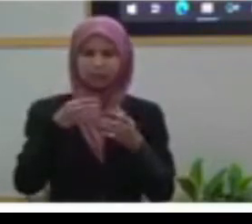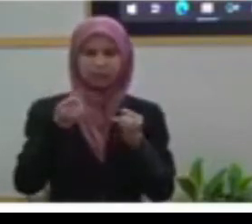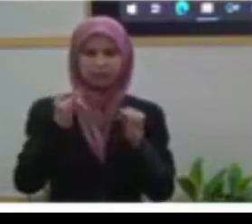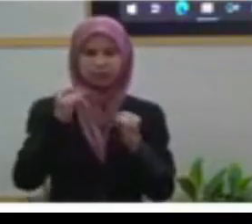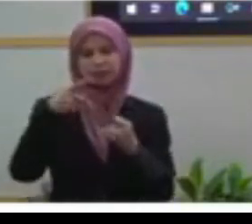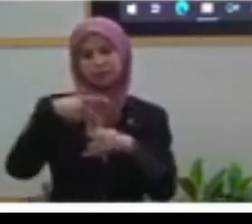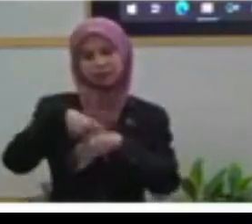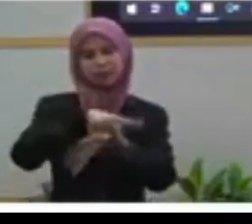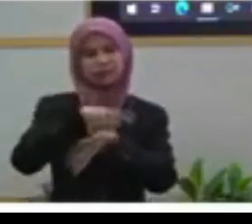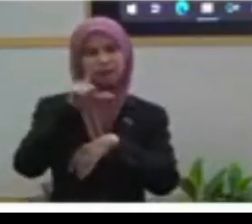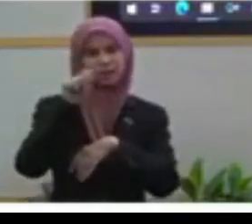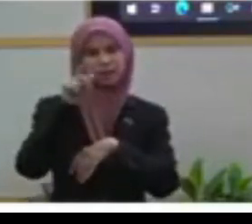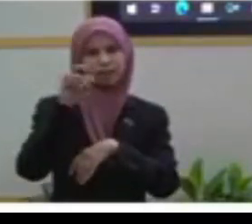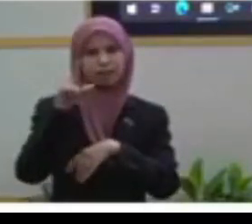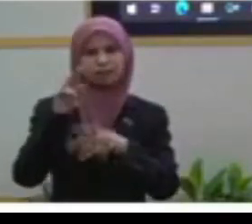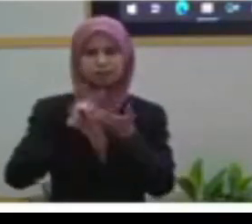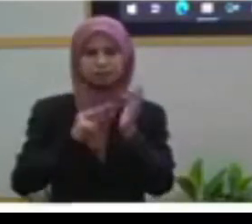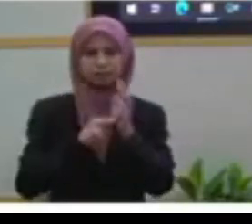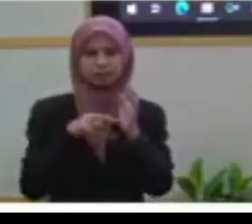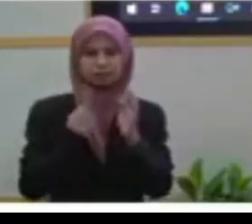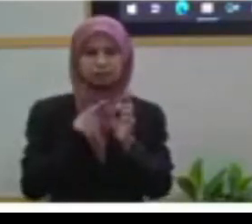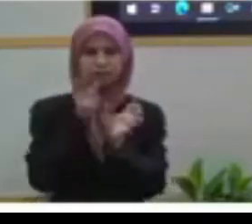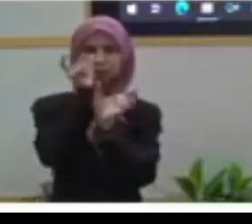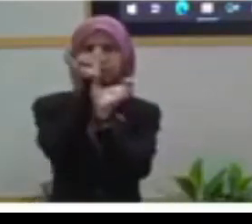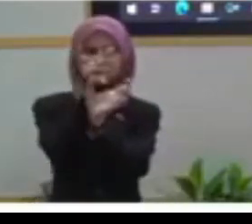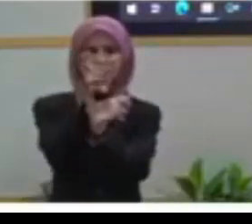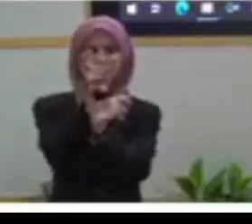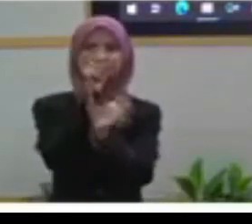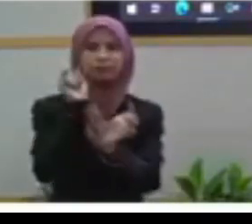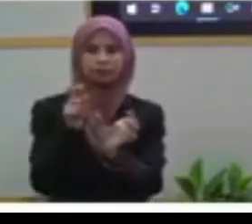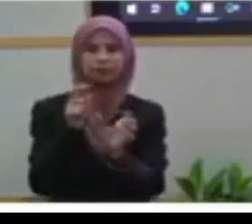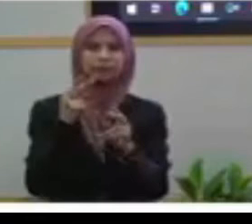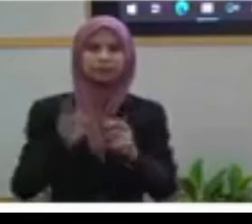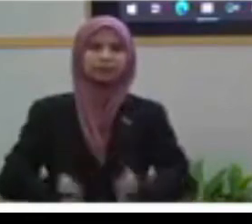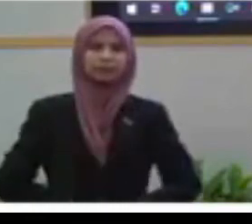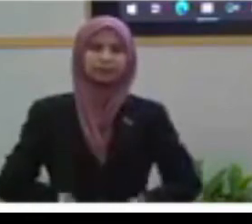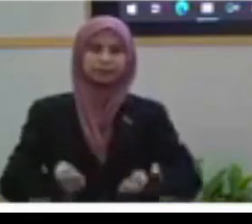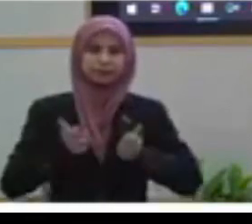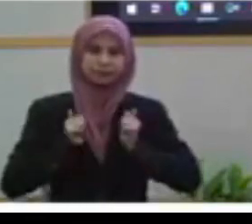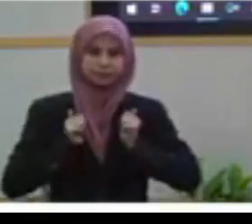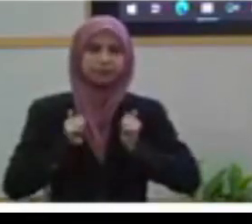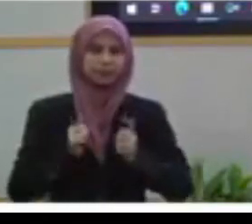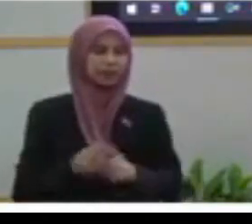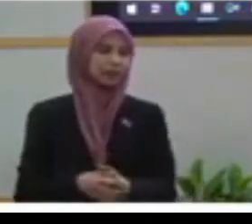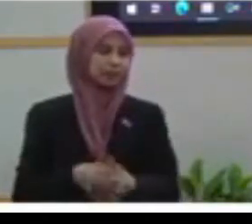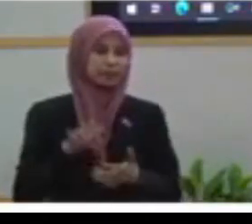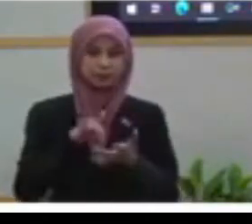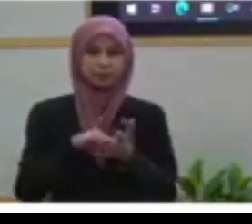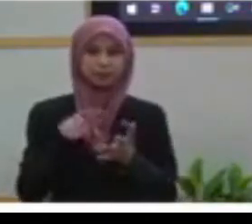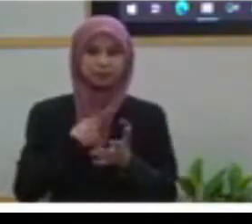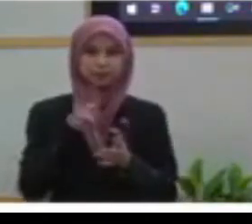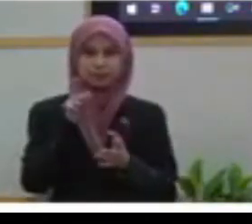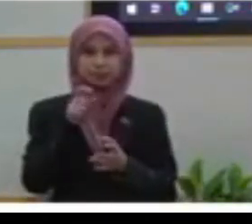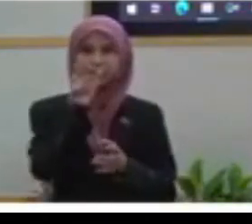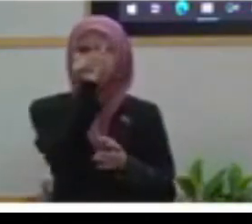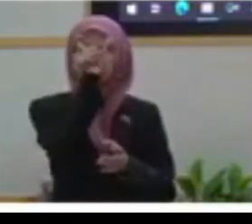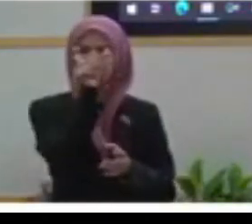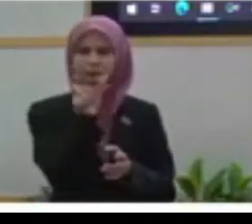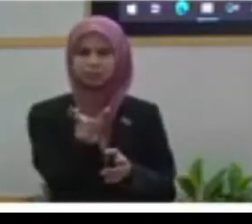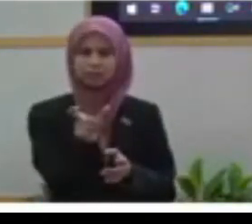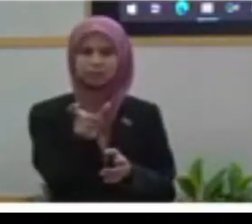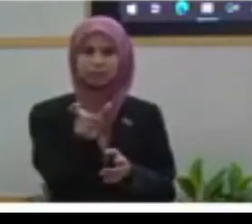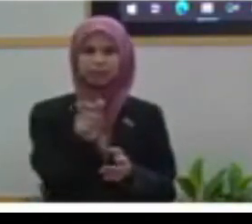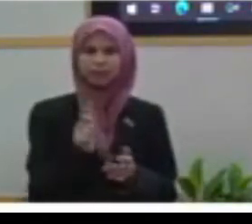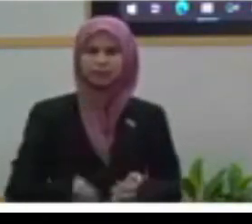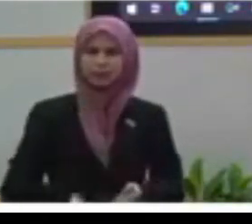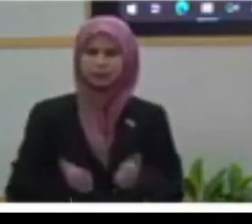saja. Kalau tidak, komputer akan susah nak sorting. Sebab tu tujuan kita ada alamat 1, alamat 2. Alamat 1, alamat